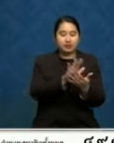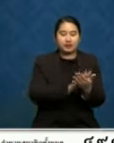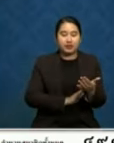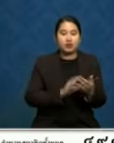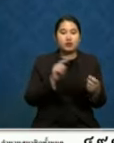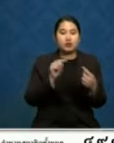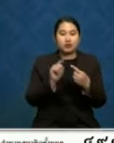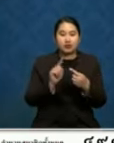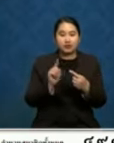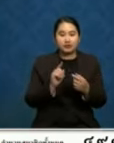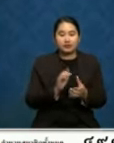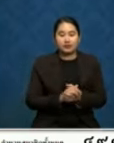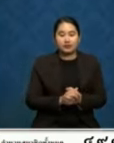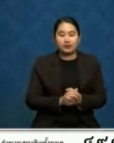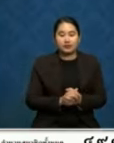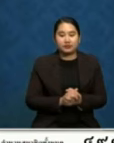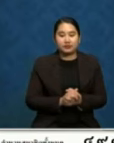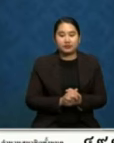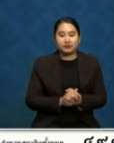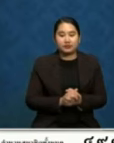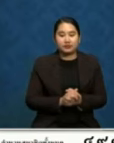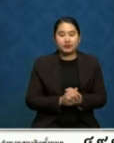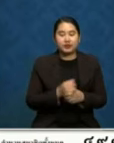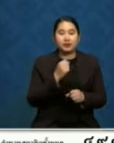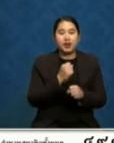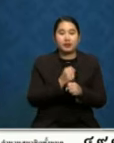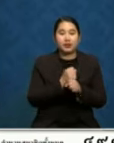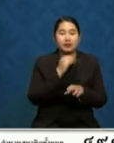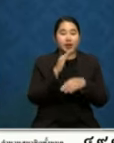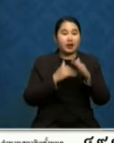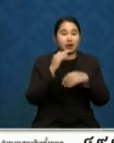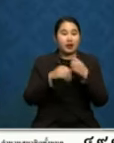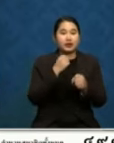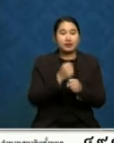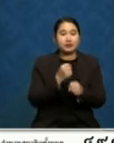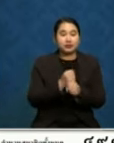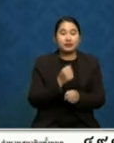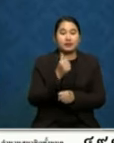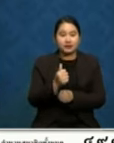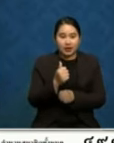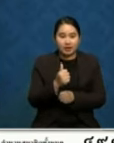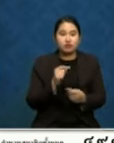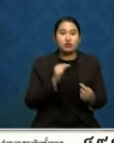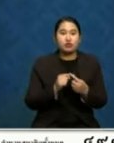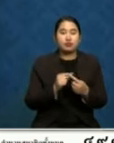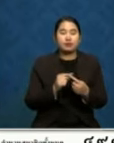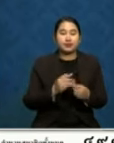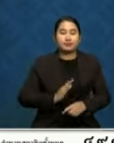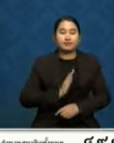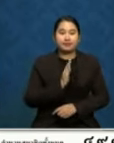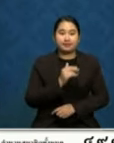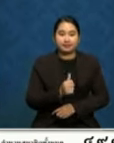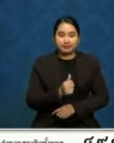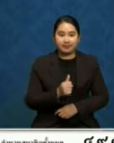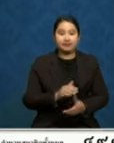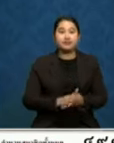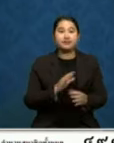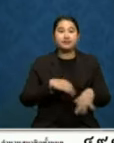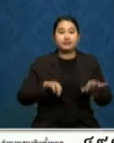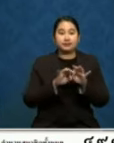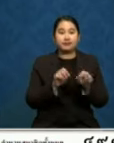การให้เรานั้นสามารถเดินหน้าไปได้อย่างทรนงองอาจ